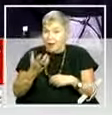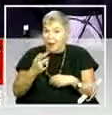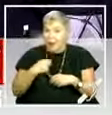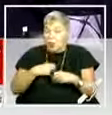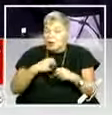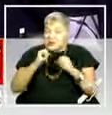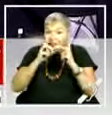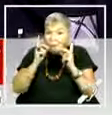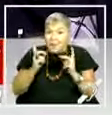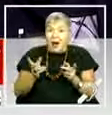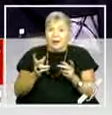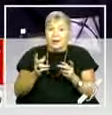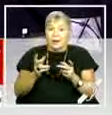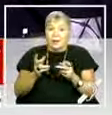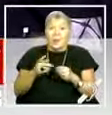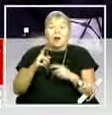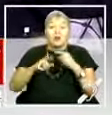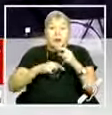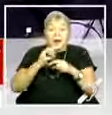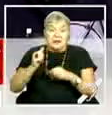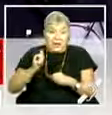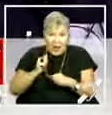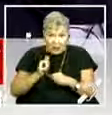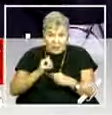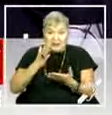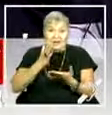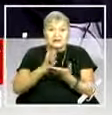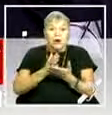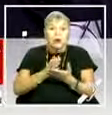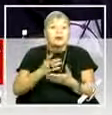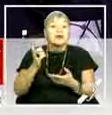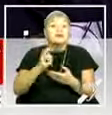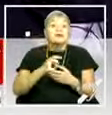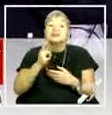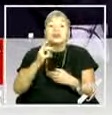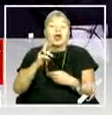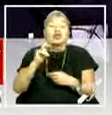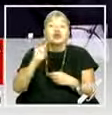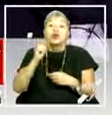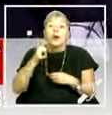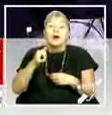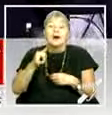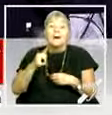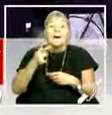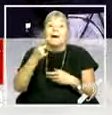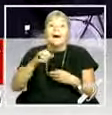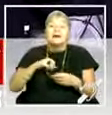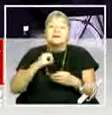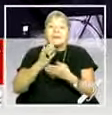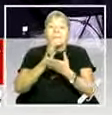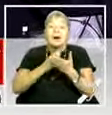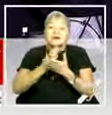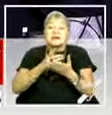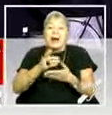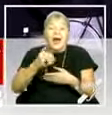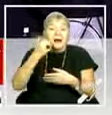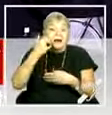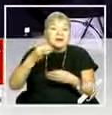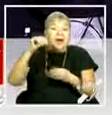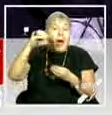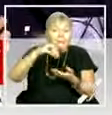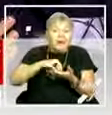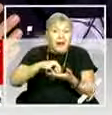Acum urmează armata să stabilească din ce dronă fac parte, când au căzut acolo. Trebuie să stabilești iarăși